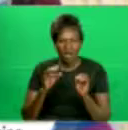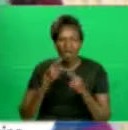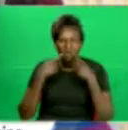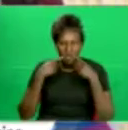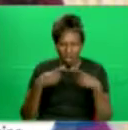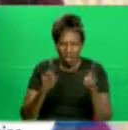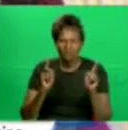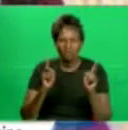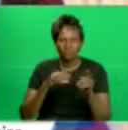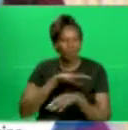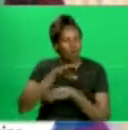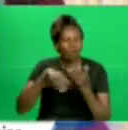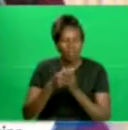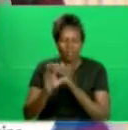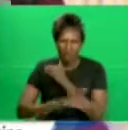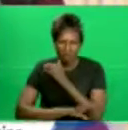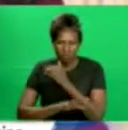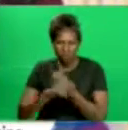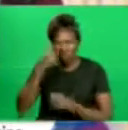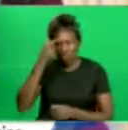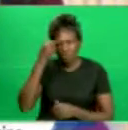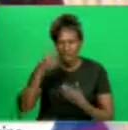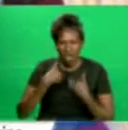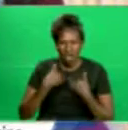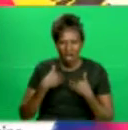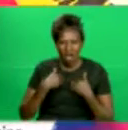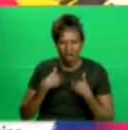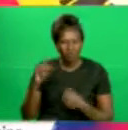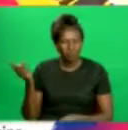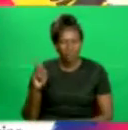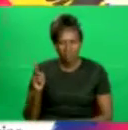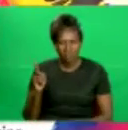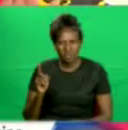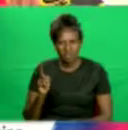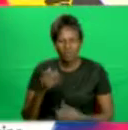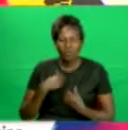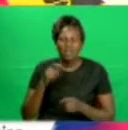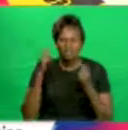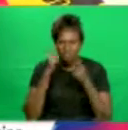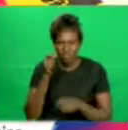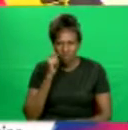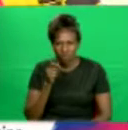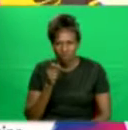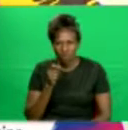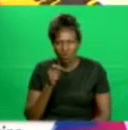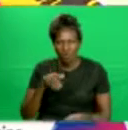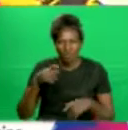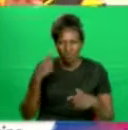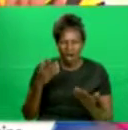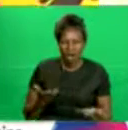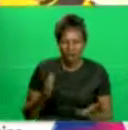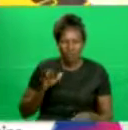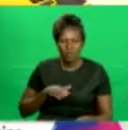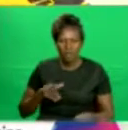nitatangaza hii inji mzima because we have an excellent president. Tuko na testimonies mingi ya vile maisha ya kina